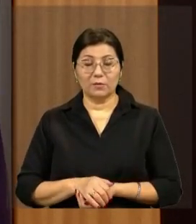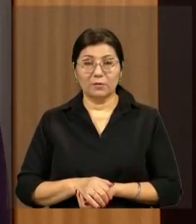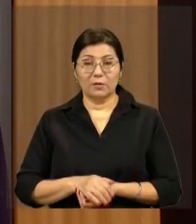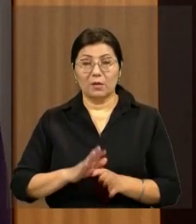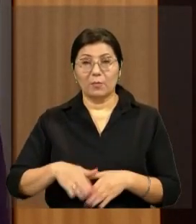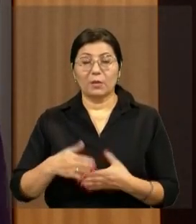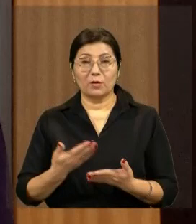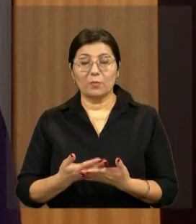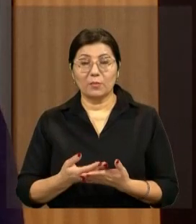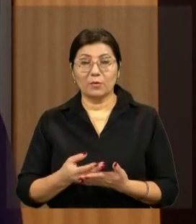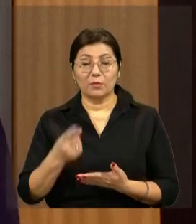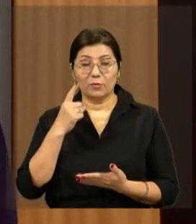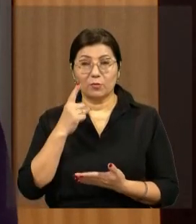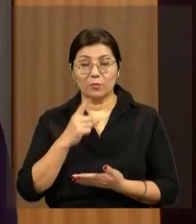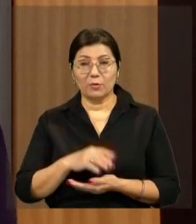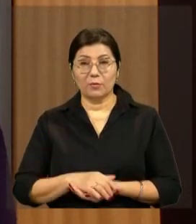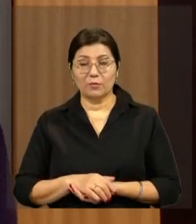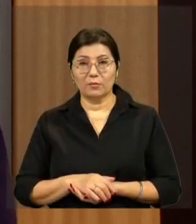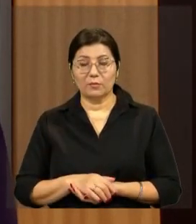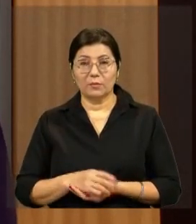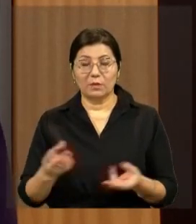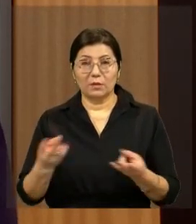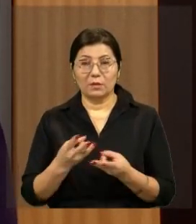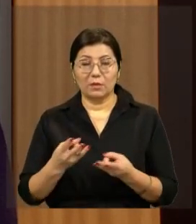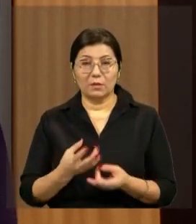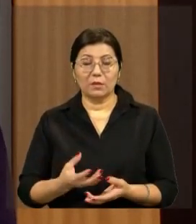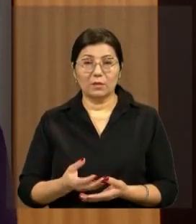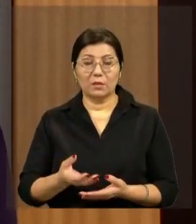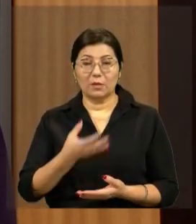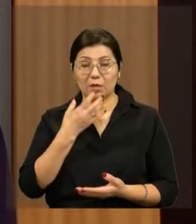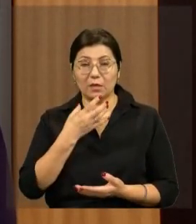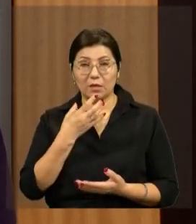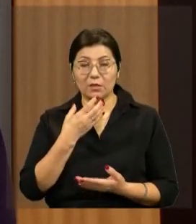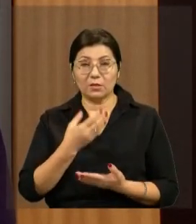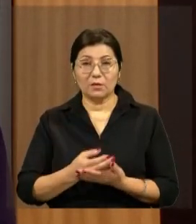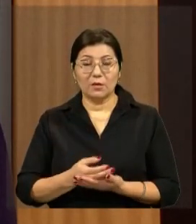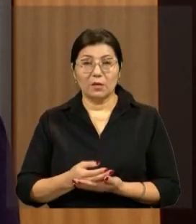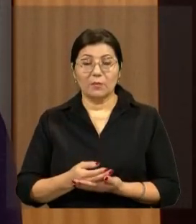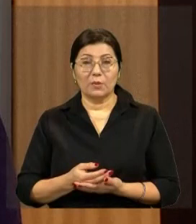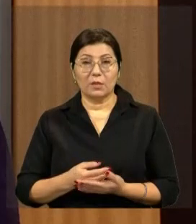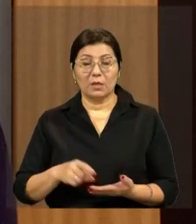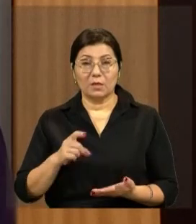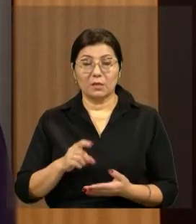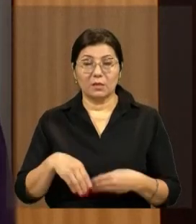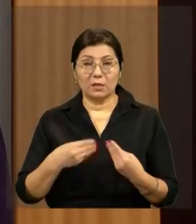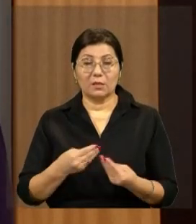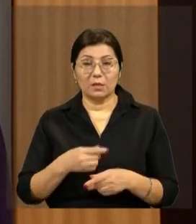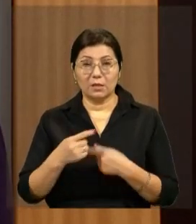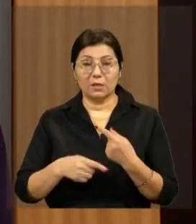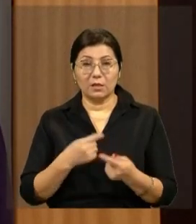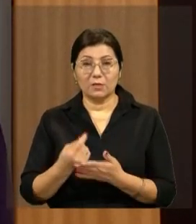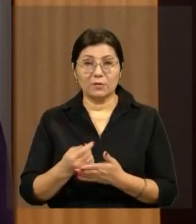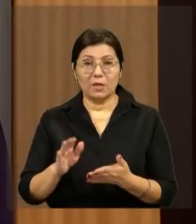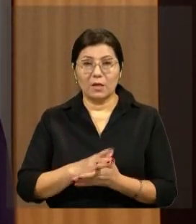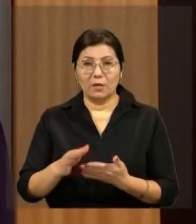Потом я мысль пришел, думаю, надо все-таки горячее питание дать в школе. И начал бесплатно их